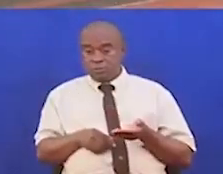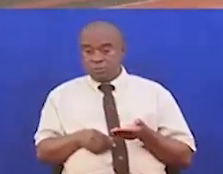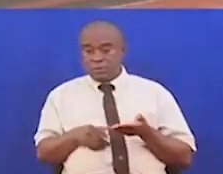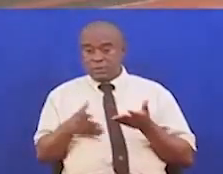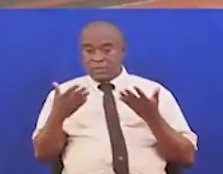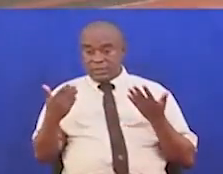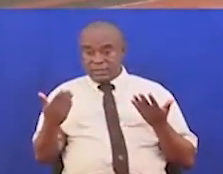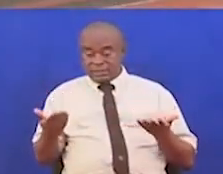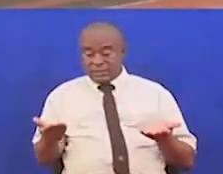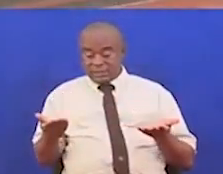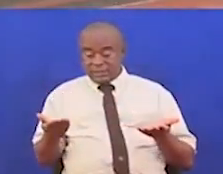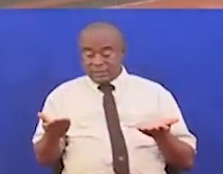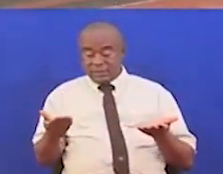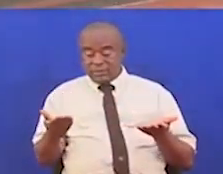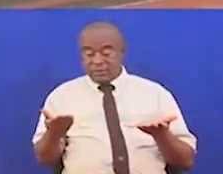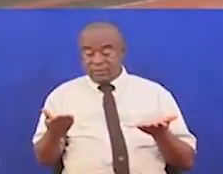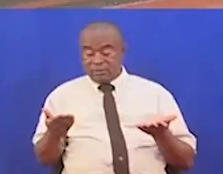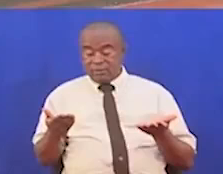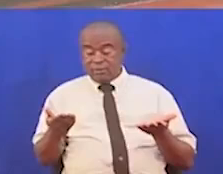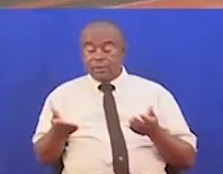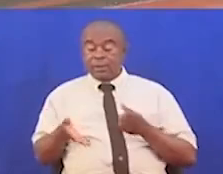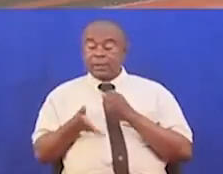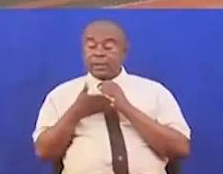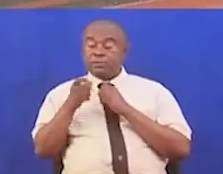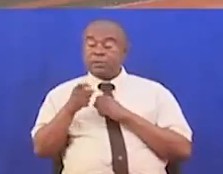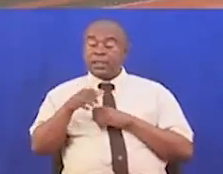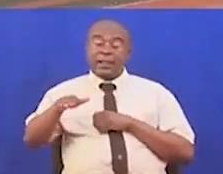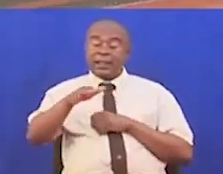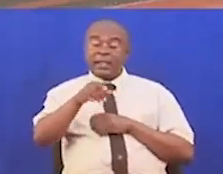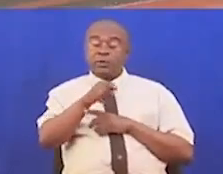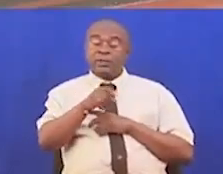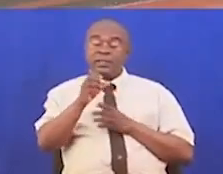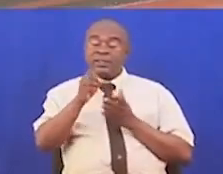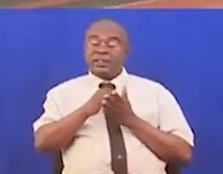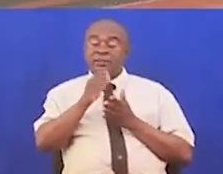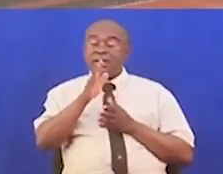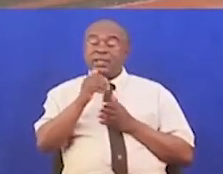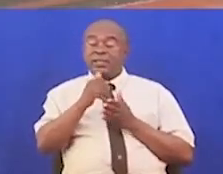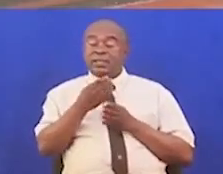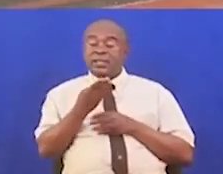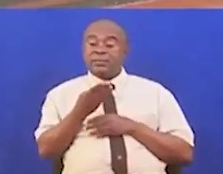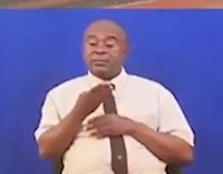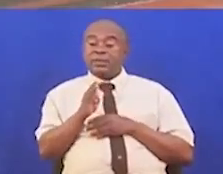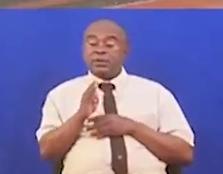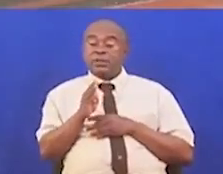sasa hivi Mheshimiwa Naibu Spika, eneo hilo thamani yake ya fidia ni bilioni